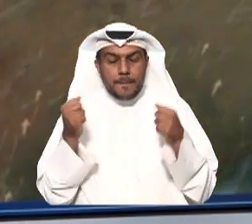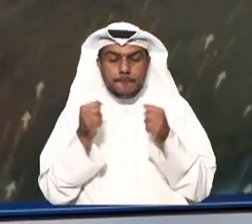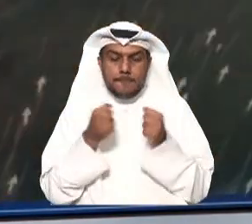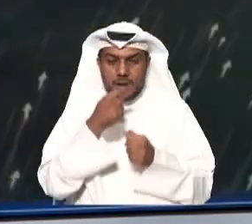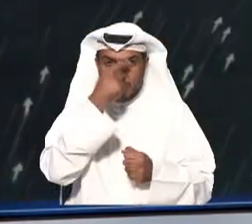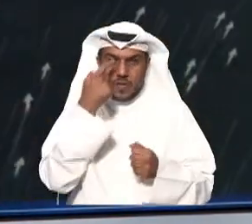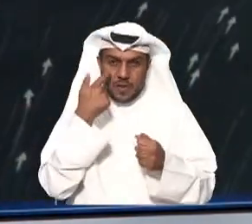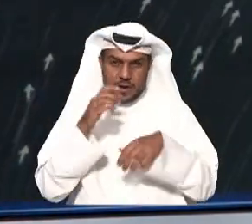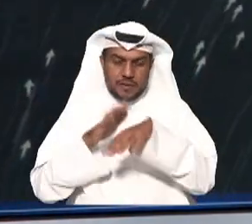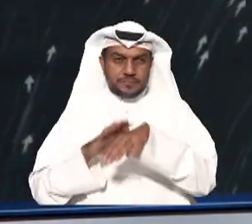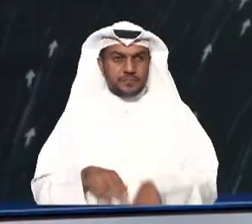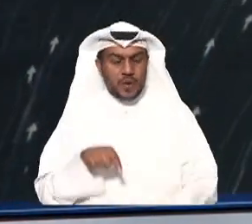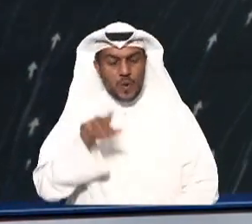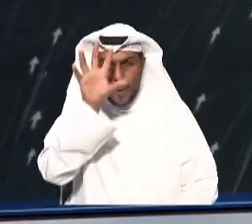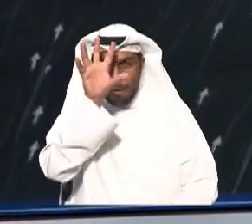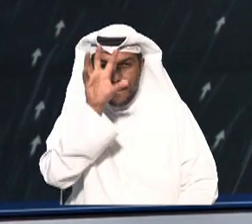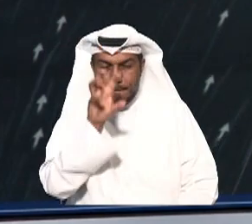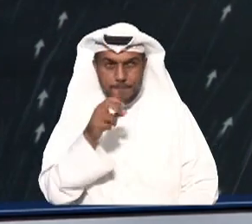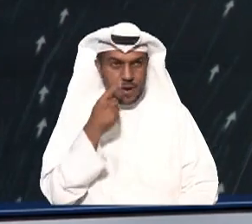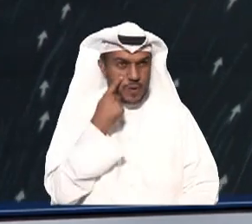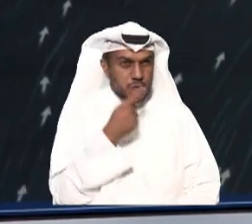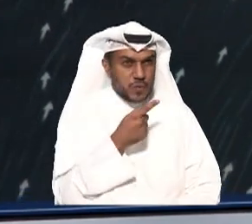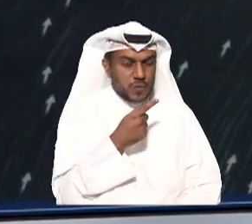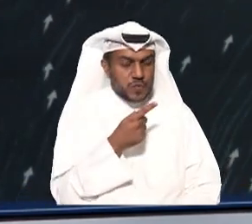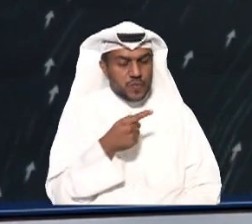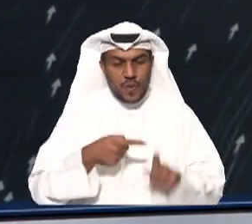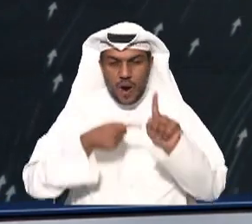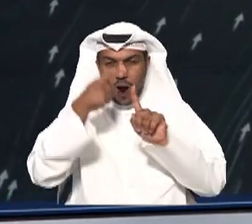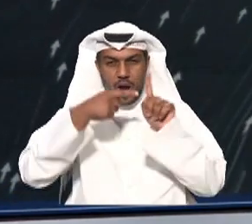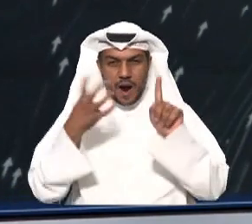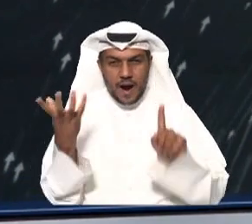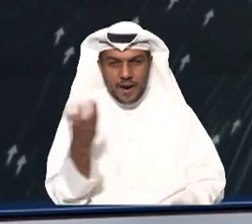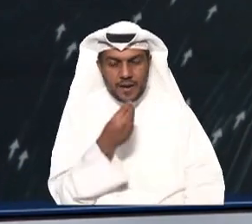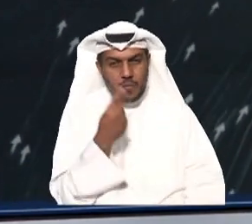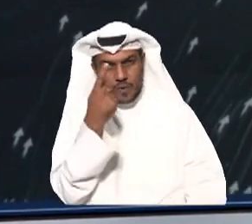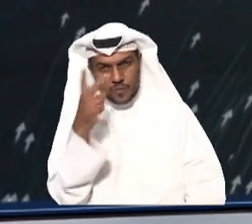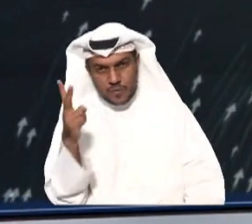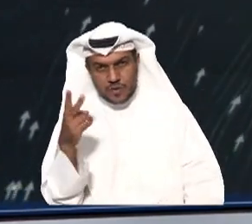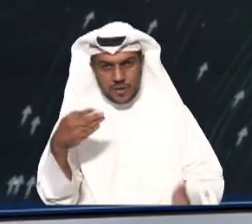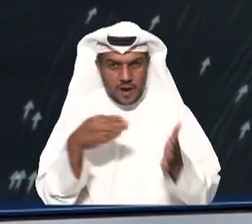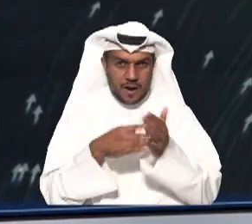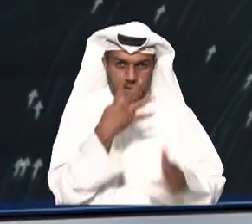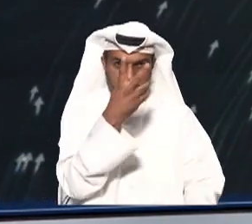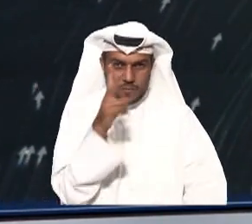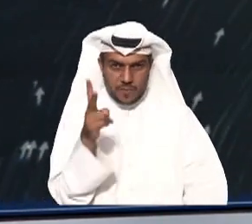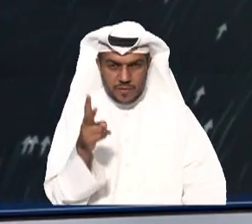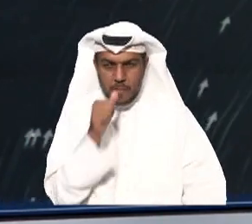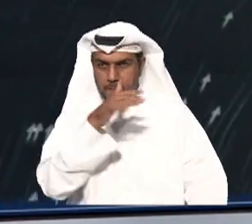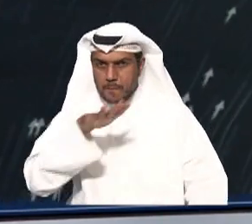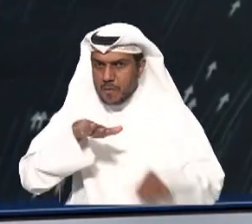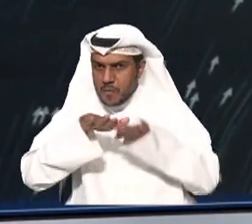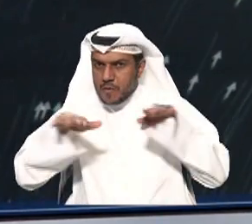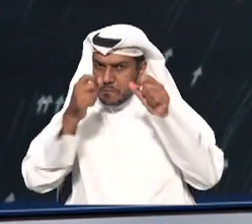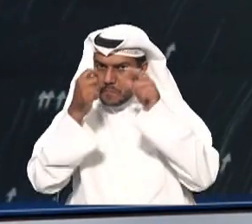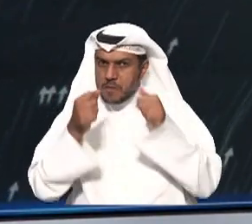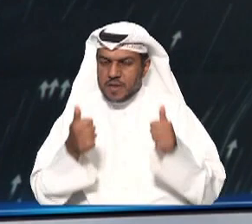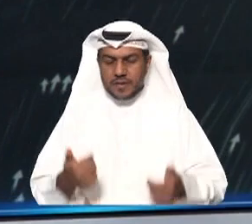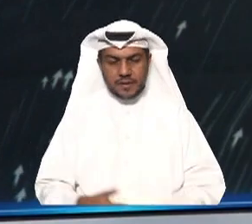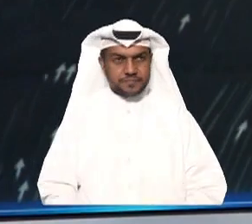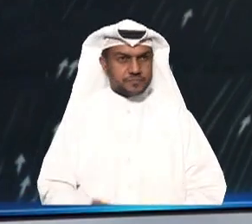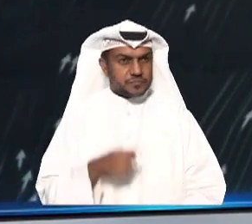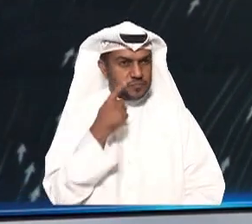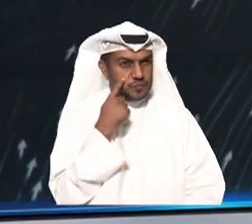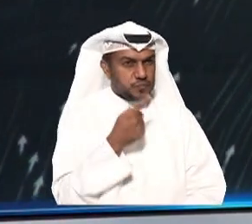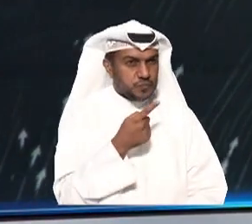أجواء معتدلة، ومتوقع تصل درجات الحرارة بشكل عام ما بين 21 إلى 24 درجة مئوية على معظم المناطق البرية،